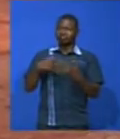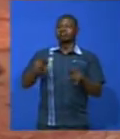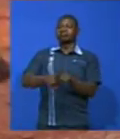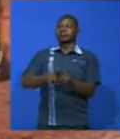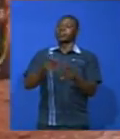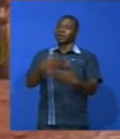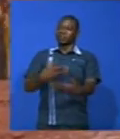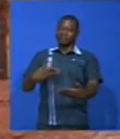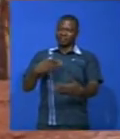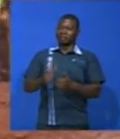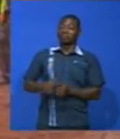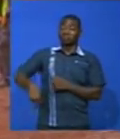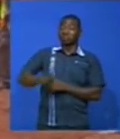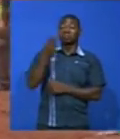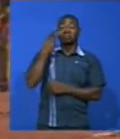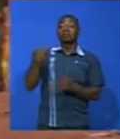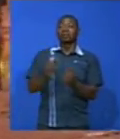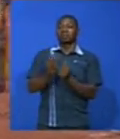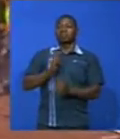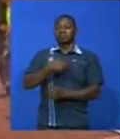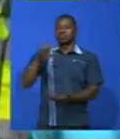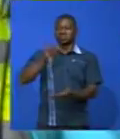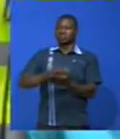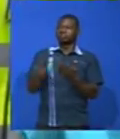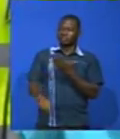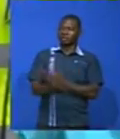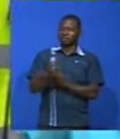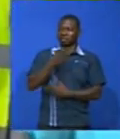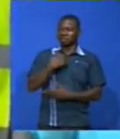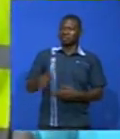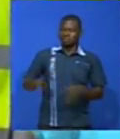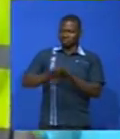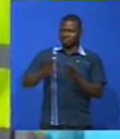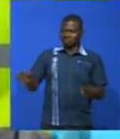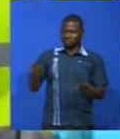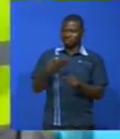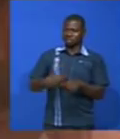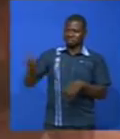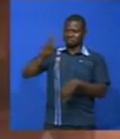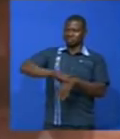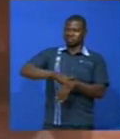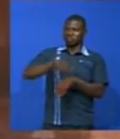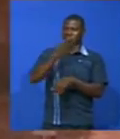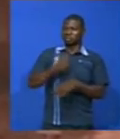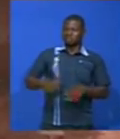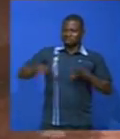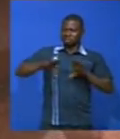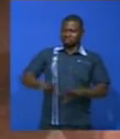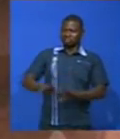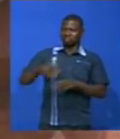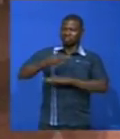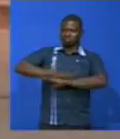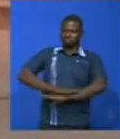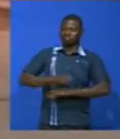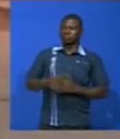avez assisté avec nous ce matin au démarrage de la pose des dalles. C'est le troisième pont au même